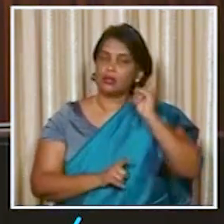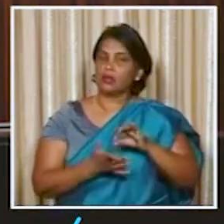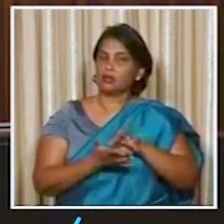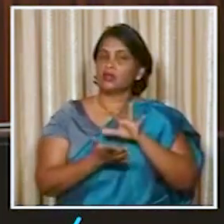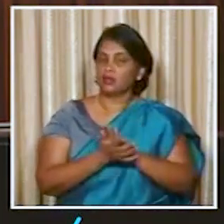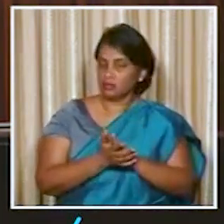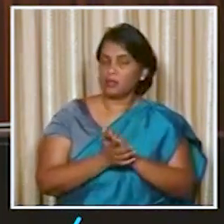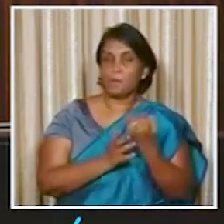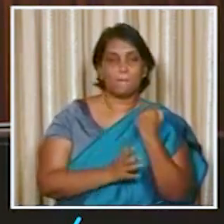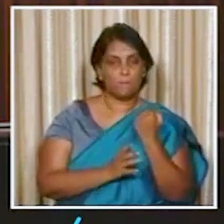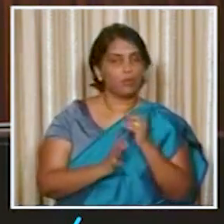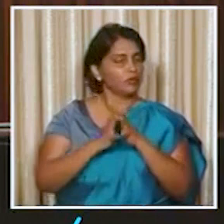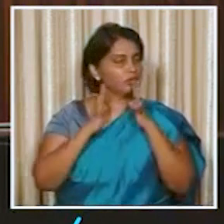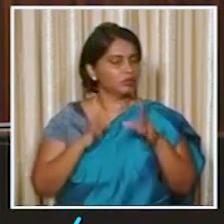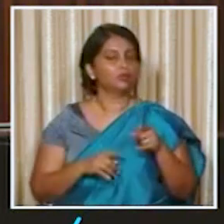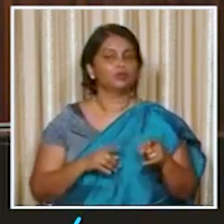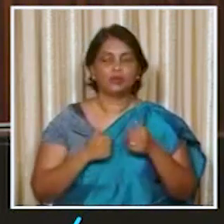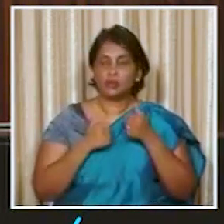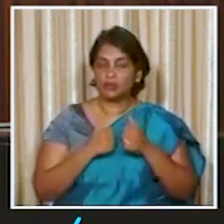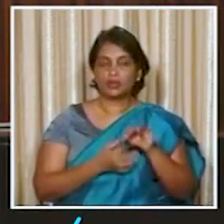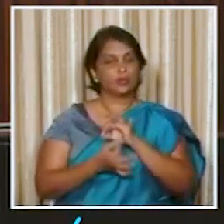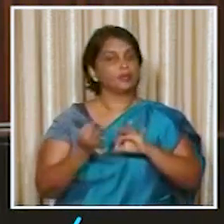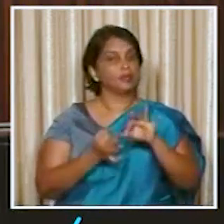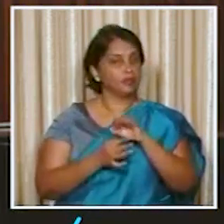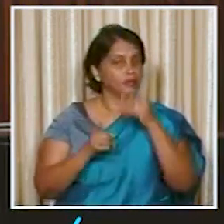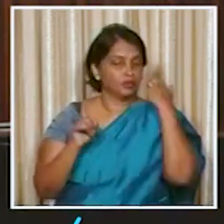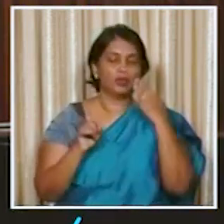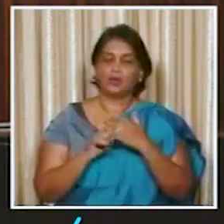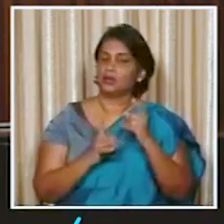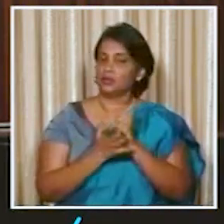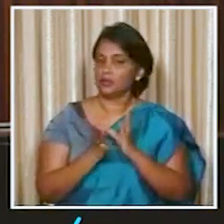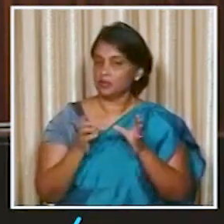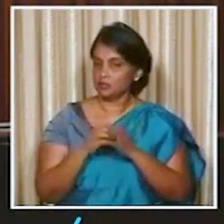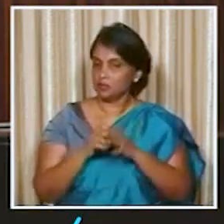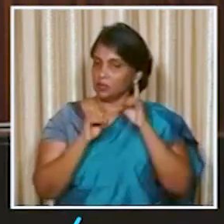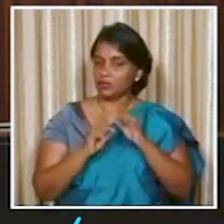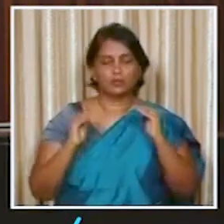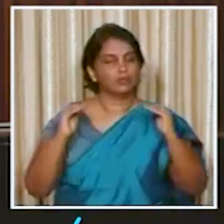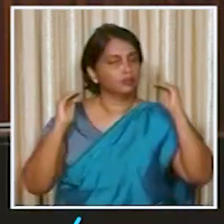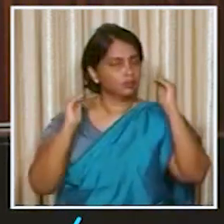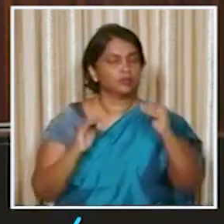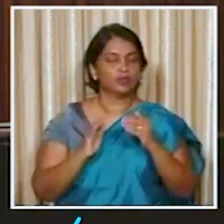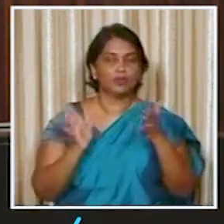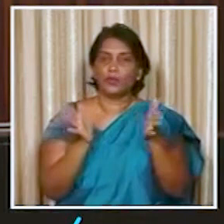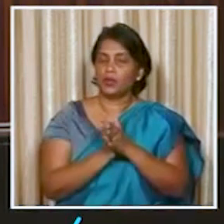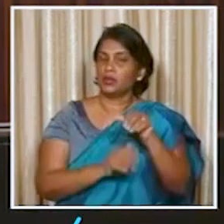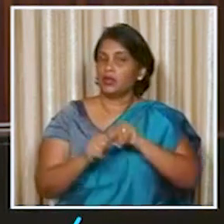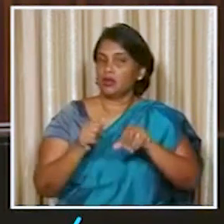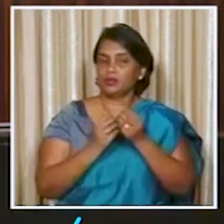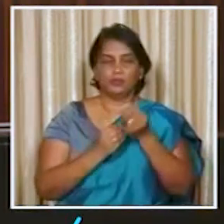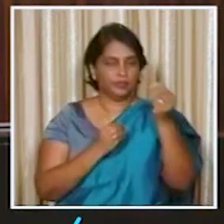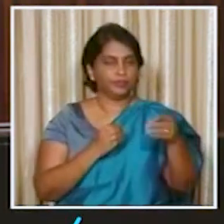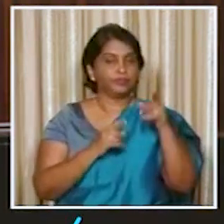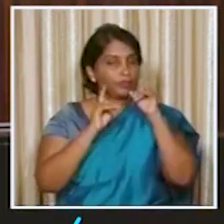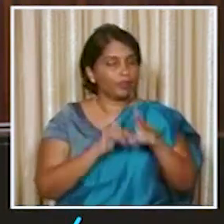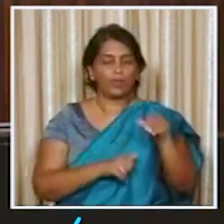ගැනීමේ අධිකාරී බලය වඩා යහපත් ප්‍රජාතන්ත්‍රවාදයක් උදෙසා විවස්ථාදායක සභාව වැනි උත්තරීතර සාමූහික ආයතනයක් වෙත පවරා ඇත.